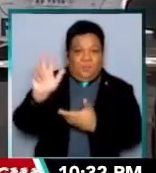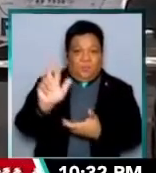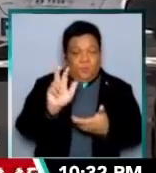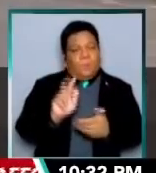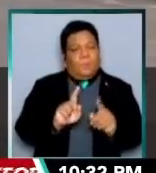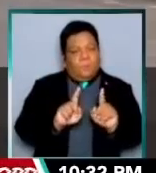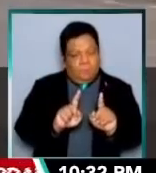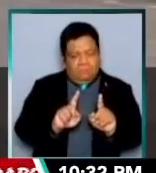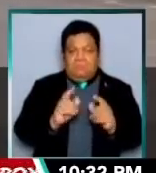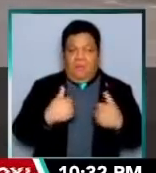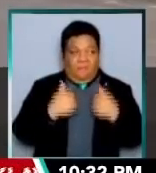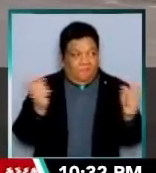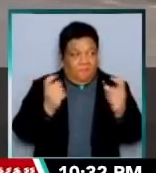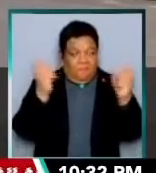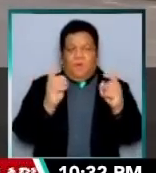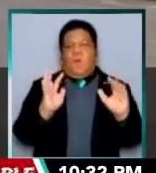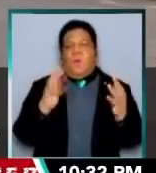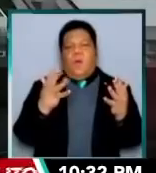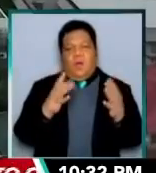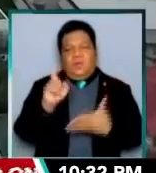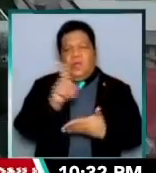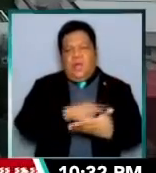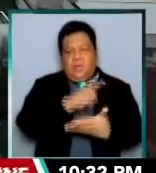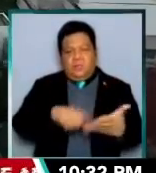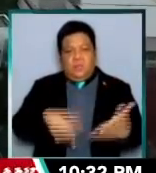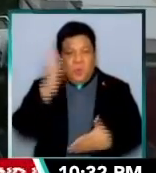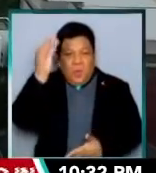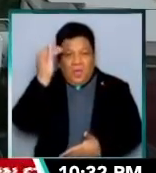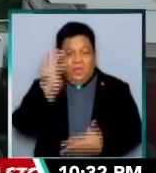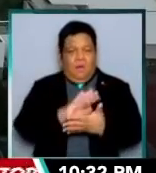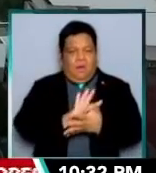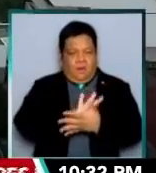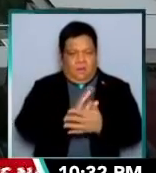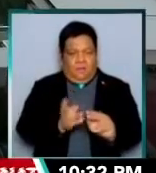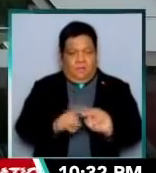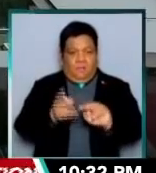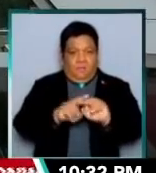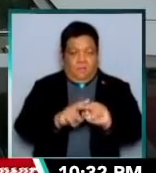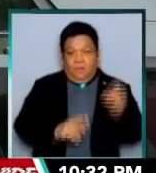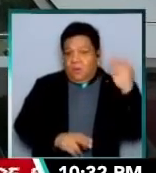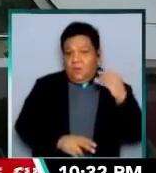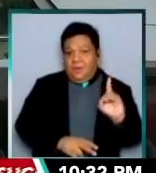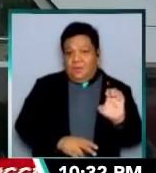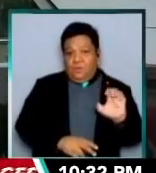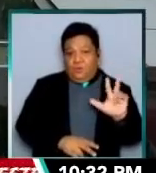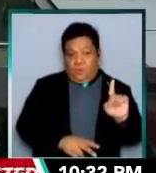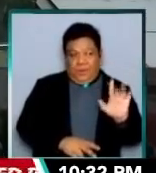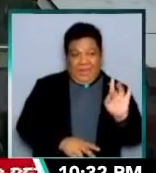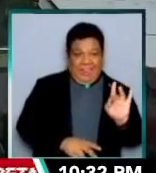pista ngayong taon dahil sa dumadaming kaso ng COVID. Mula sa 8 active cases noong December 31, pumalo na